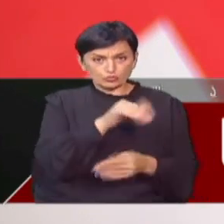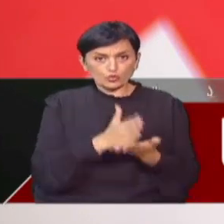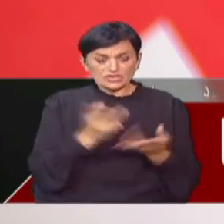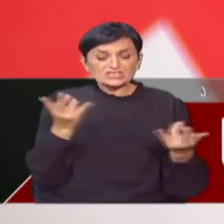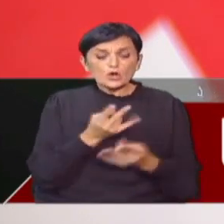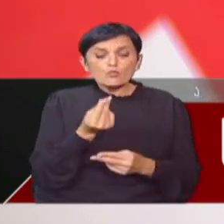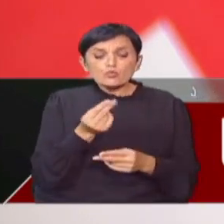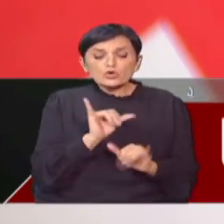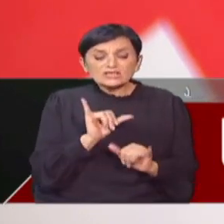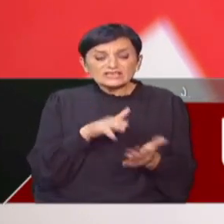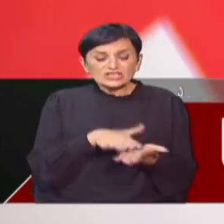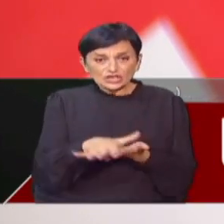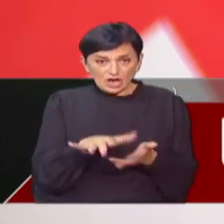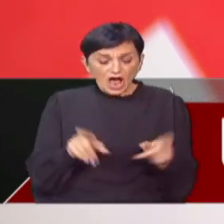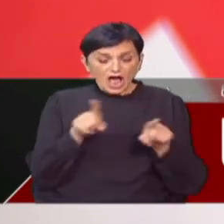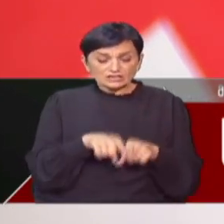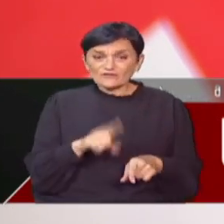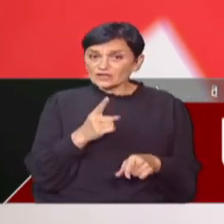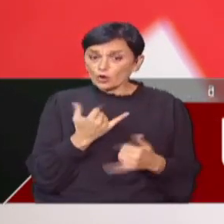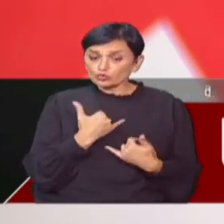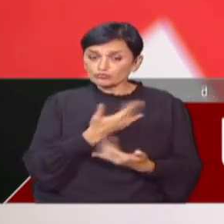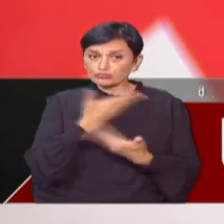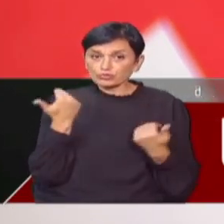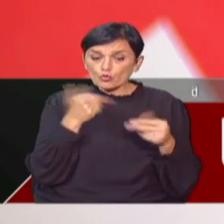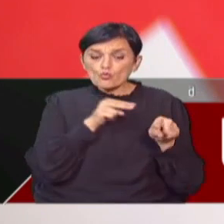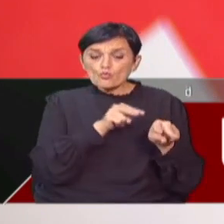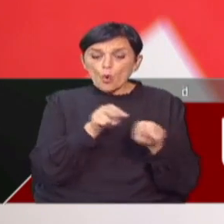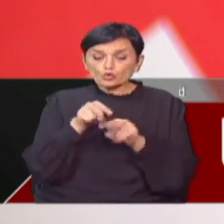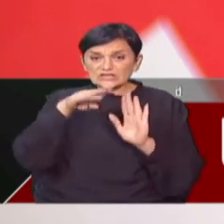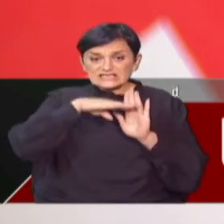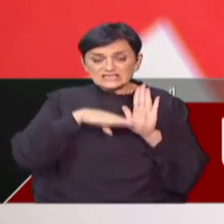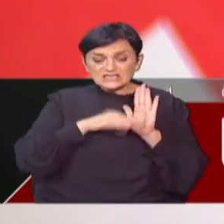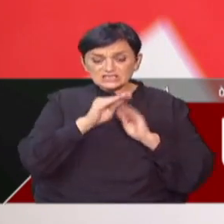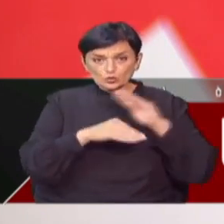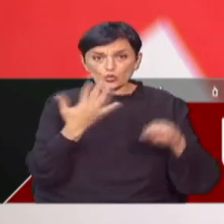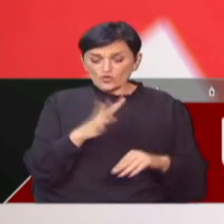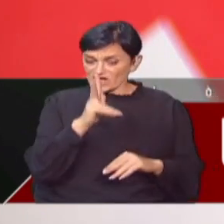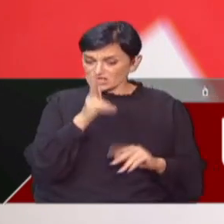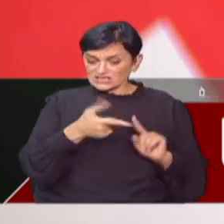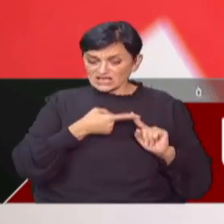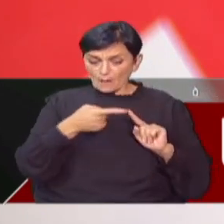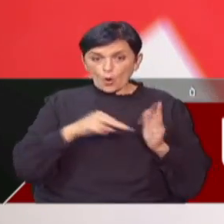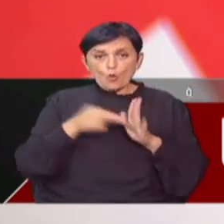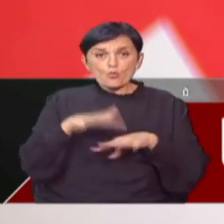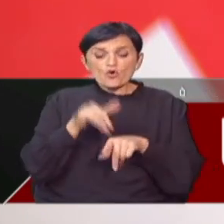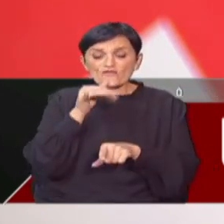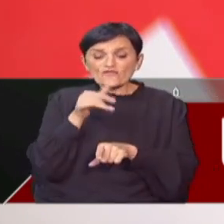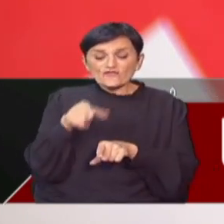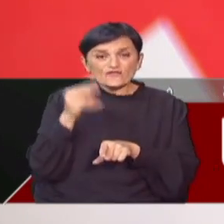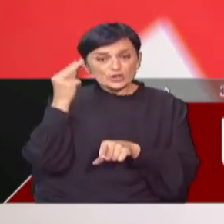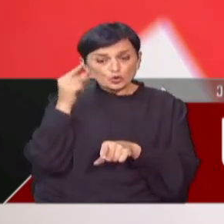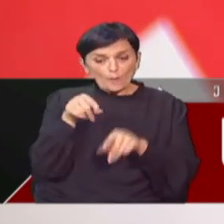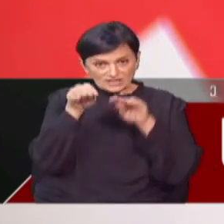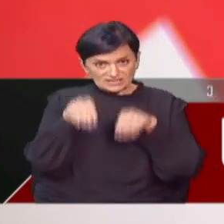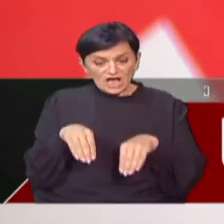ვიცოდეთ ეს ფული სად იხარჯება. ასევე რატო არ აგვაქვს დღემდე მონიტორინგის სისტემა, როცა უკვე 3 წელი არის, რომ ბიუჯეტში ვითომ წერია და ვითომ